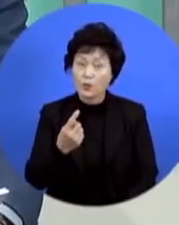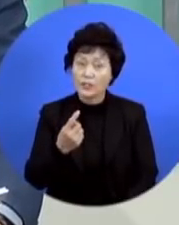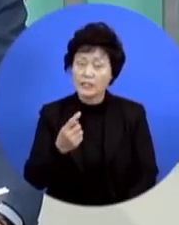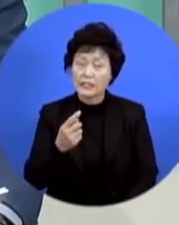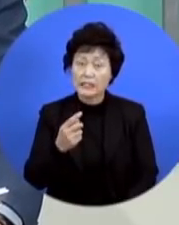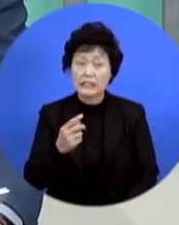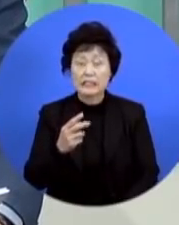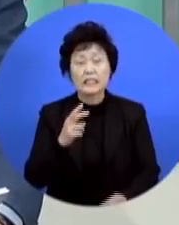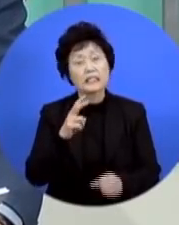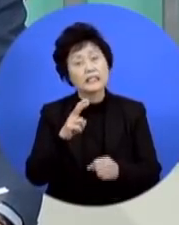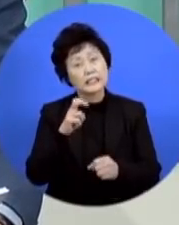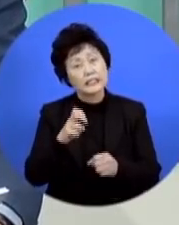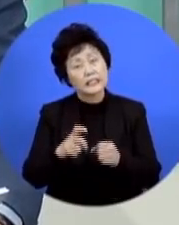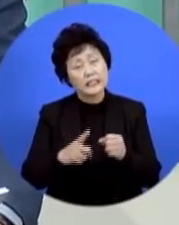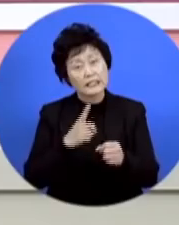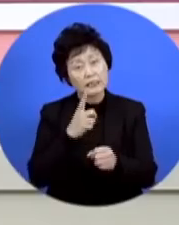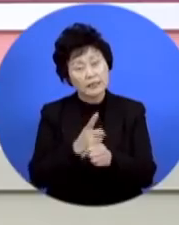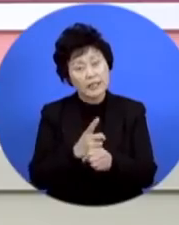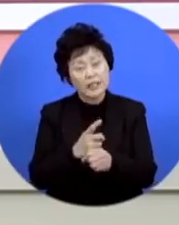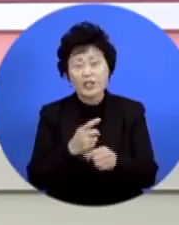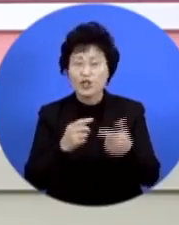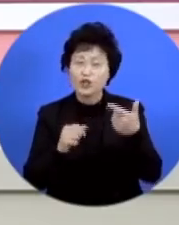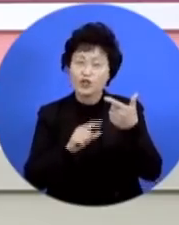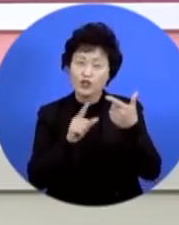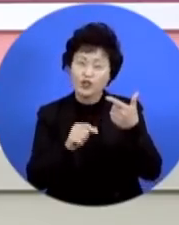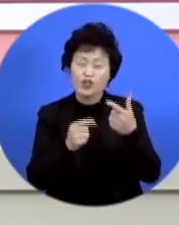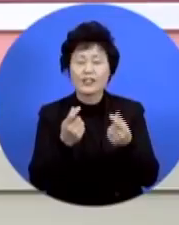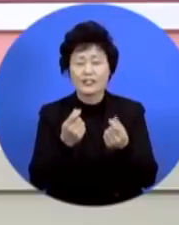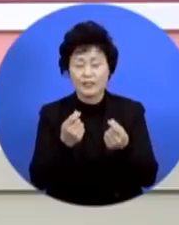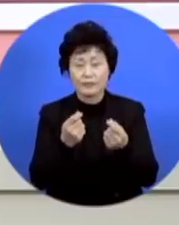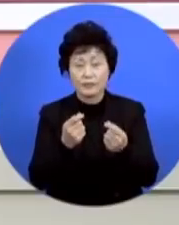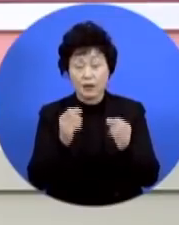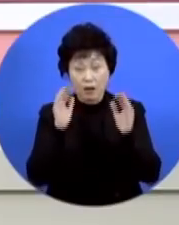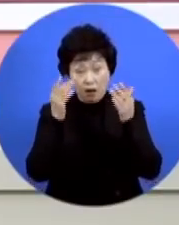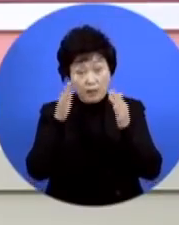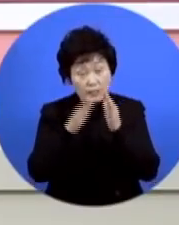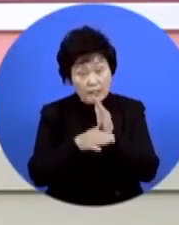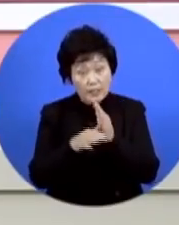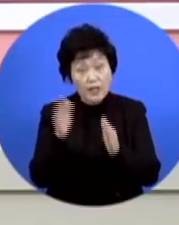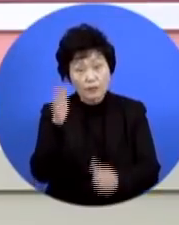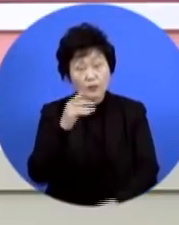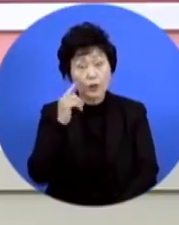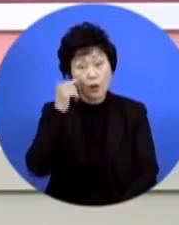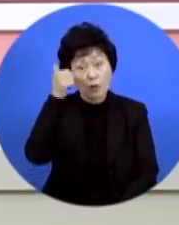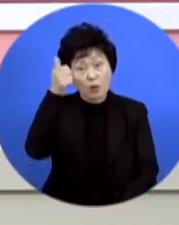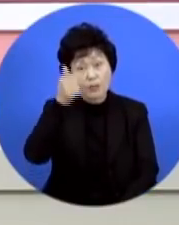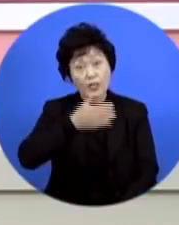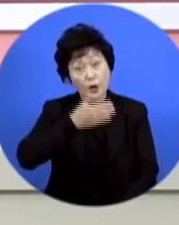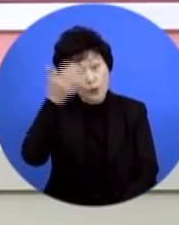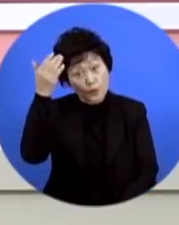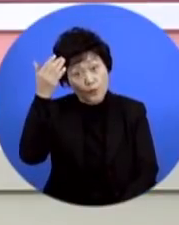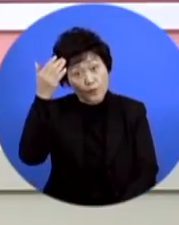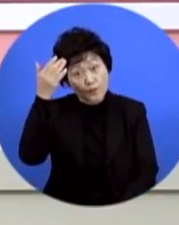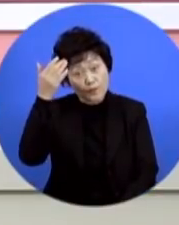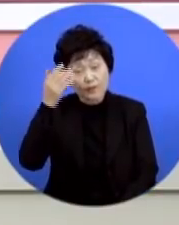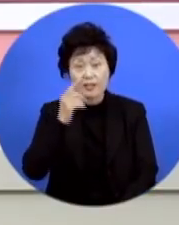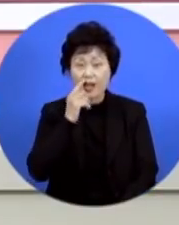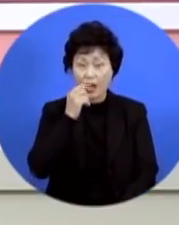21년째인 것 같아요. 99년도 2월 달인 것 같습니다. 그러면은 어렸을 때부터 목회자가 꿈이었어요? 아버님이